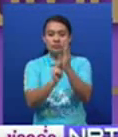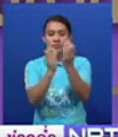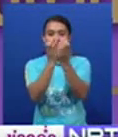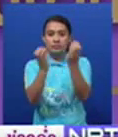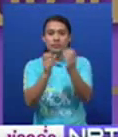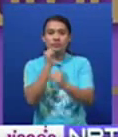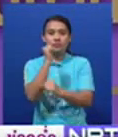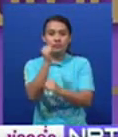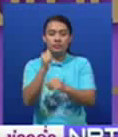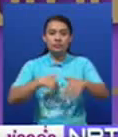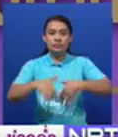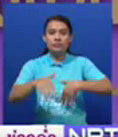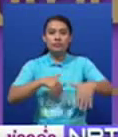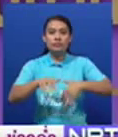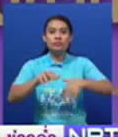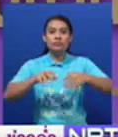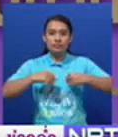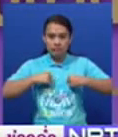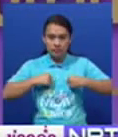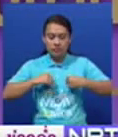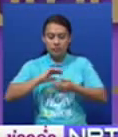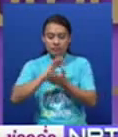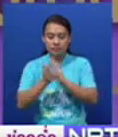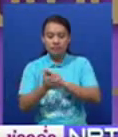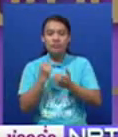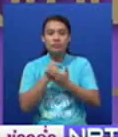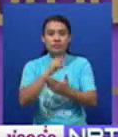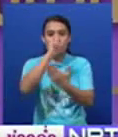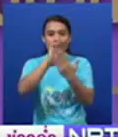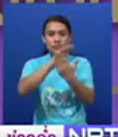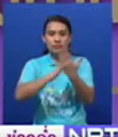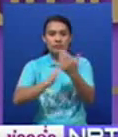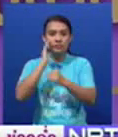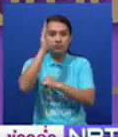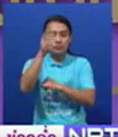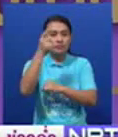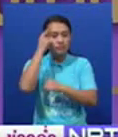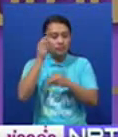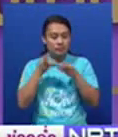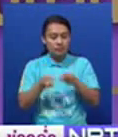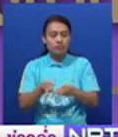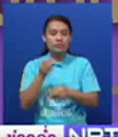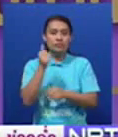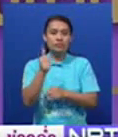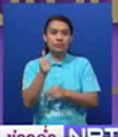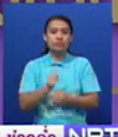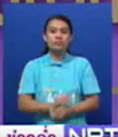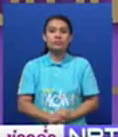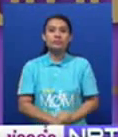รับและช่วยในเรื่องของการปฏิรูปประเทศต่อไปก็น่าจะเป็นแนวทางที่ดีที่สุด